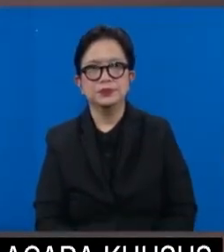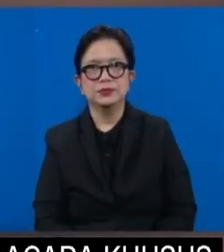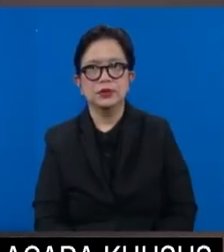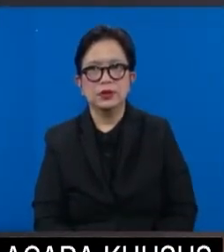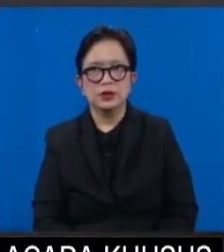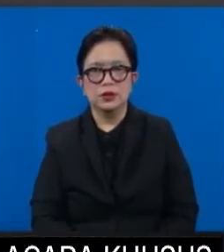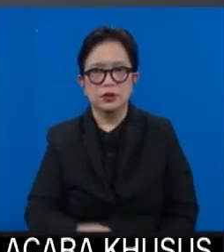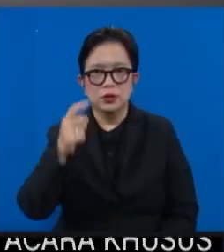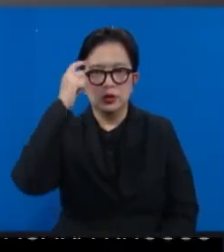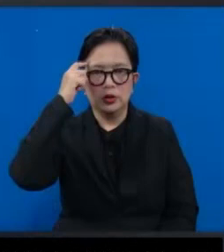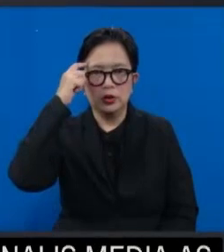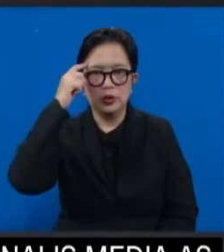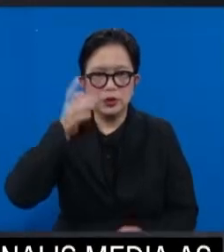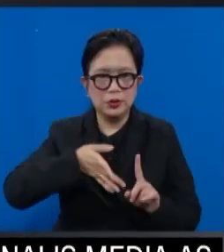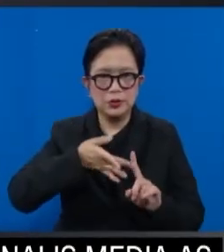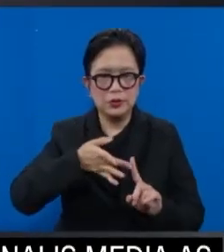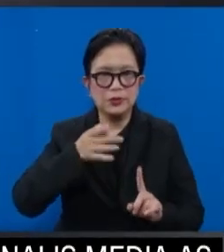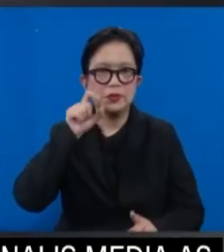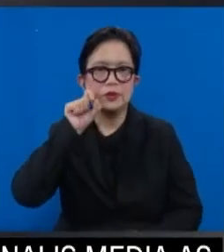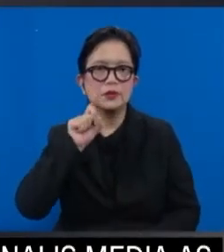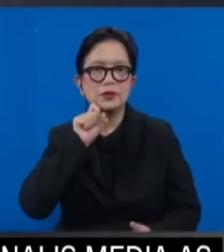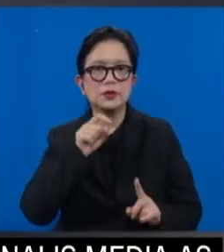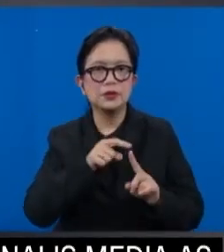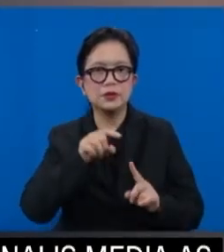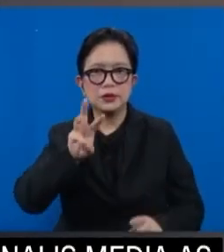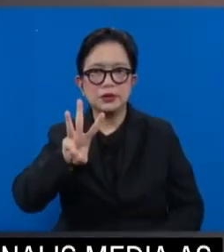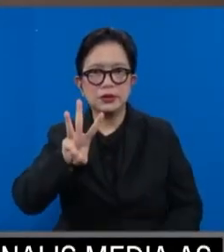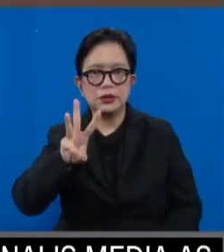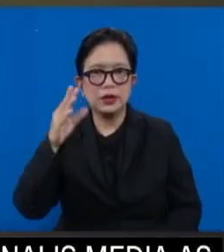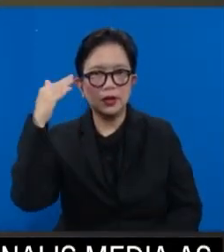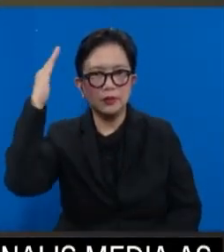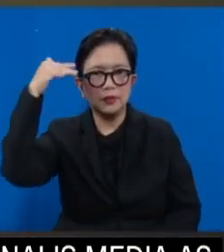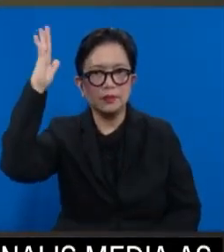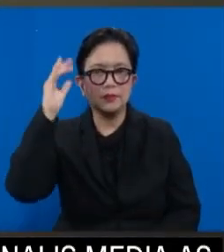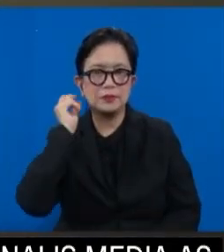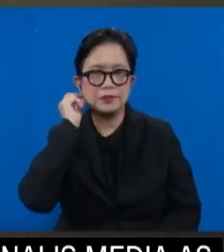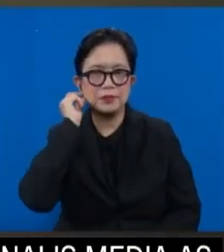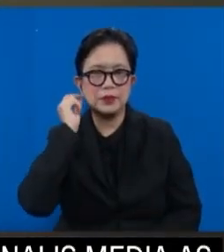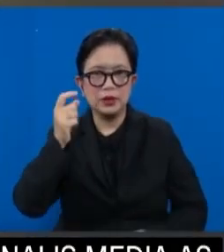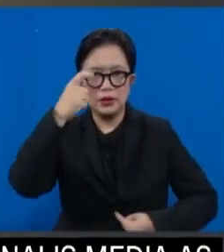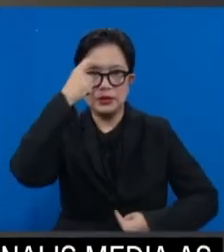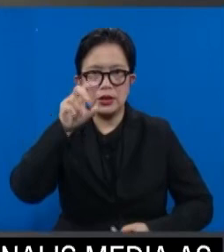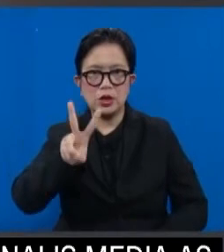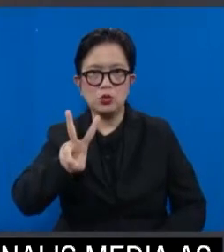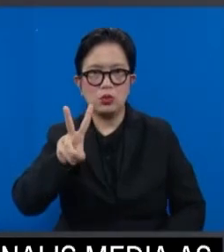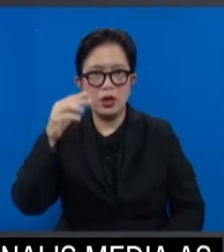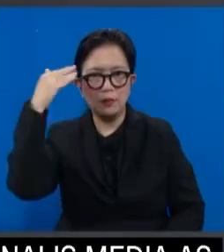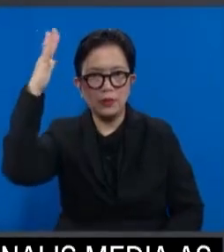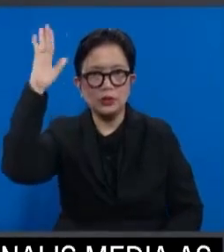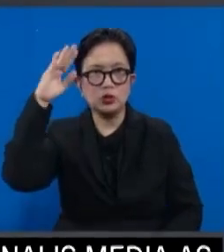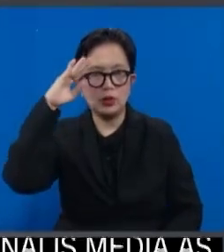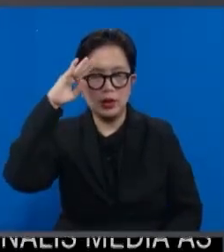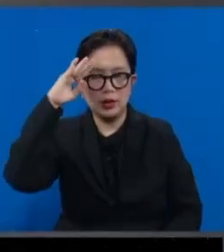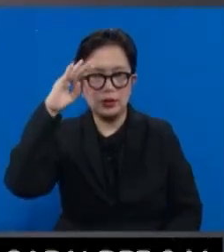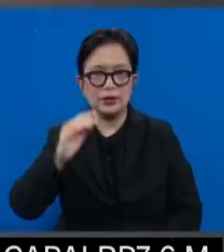Kasus dugaan pelecehan terhadap 3 mahasiswi yang berujung pada 2 mahasiswa pelaku dipersekusi di lingkungan kampus Gunadarma Kota